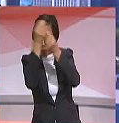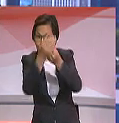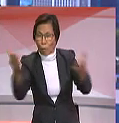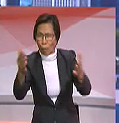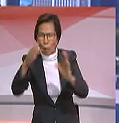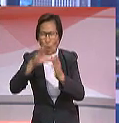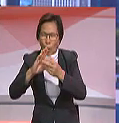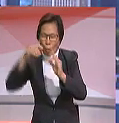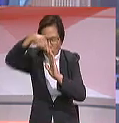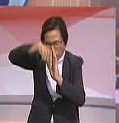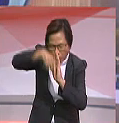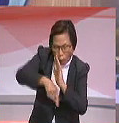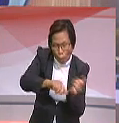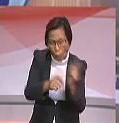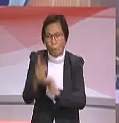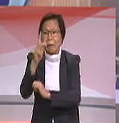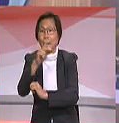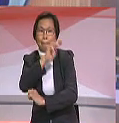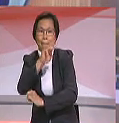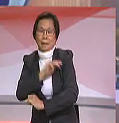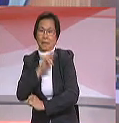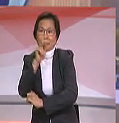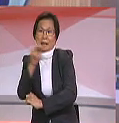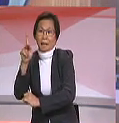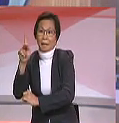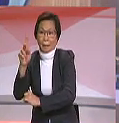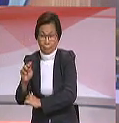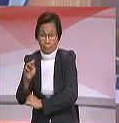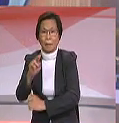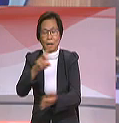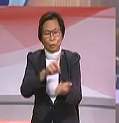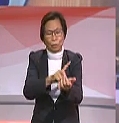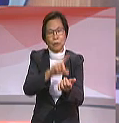secara terperinci oleh Menteri Kesihatan Dato' Sri Dr. Adham Baba.